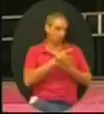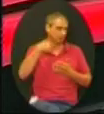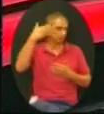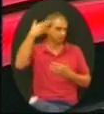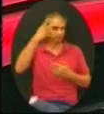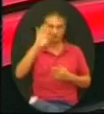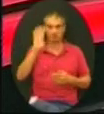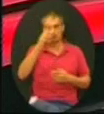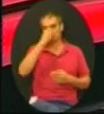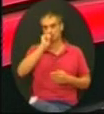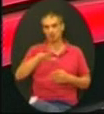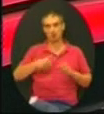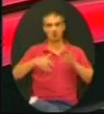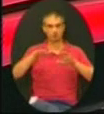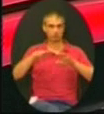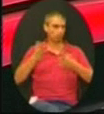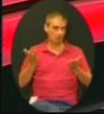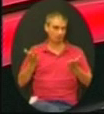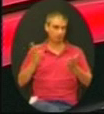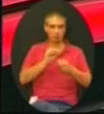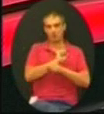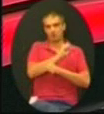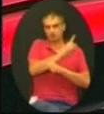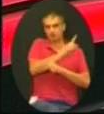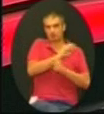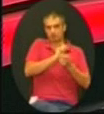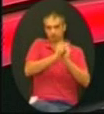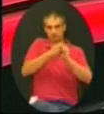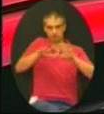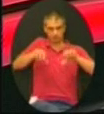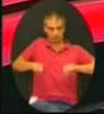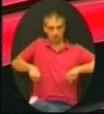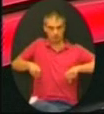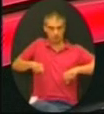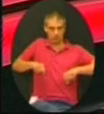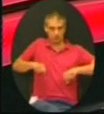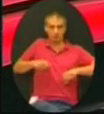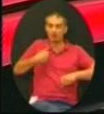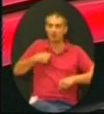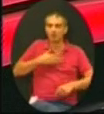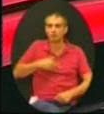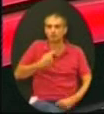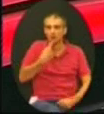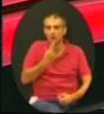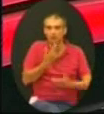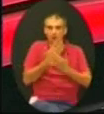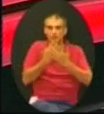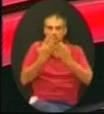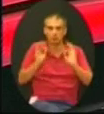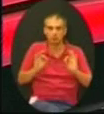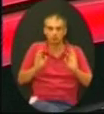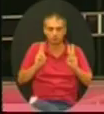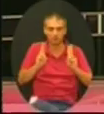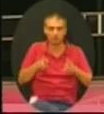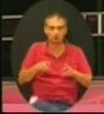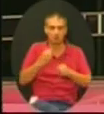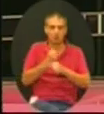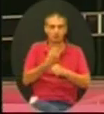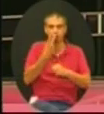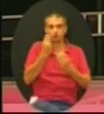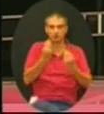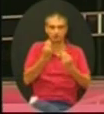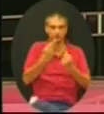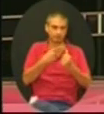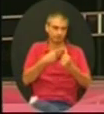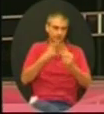פקודה שנתניהו לא יהיה ראש ממשלה, ושהאופוזיציה היא זו שתחבוש את השלטון? לא, אנחנו רוצים להגיד אמירה ברורה. יש פה אפשרות לעשות שני דברים,